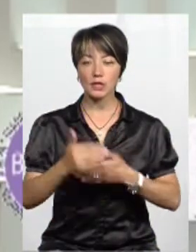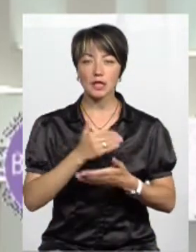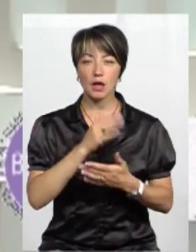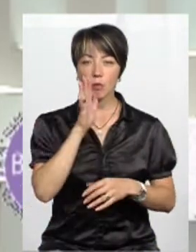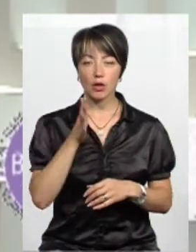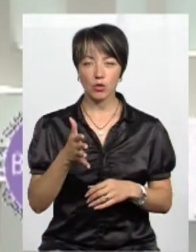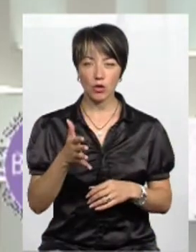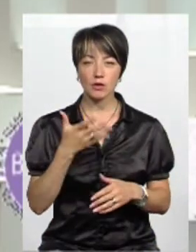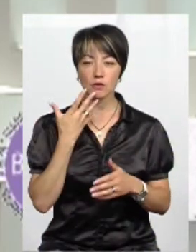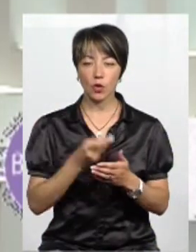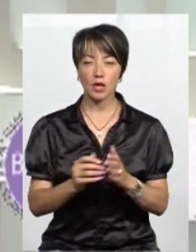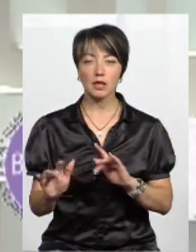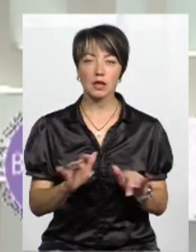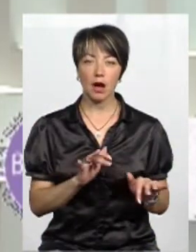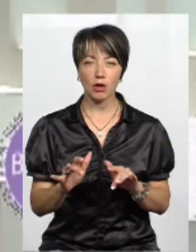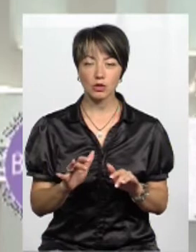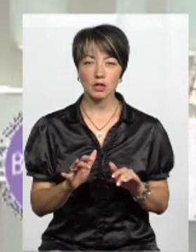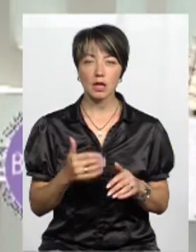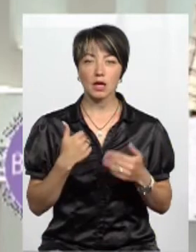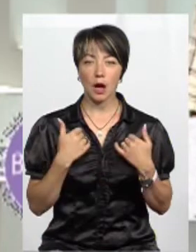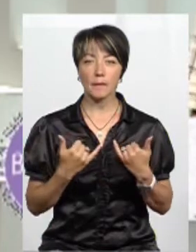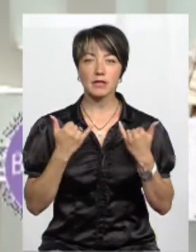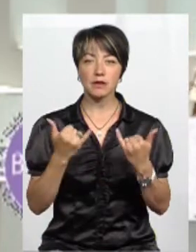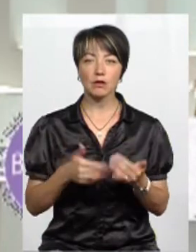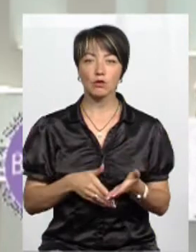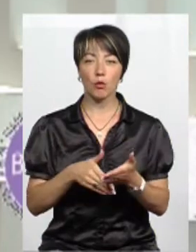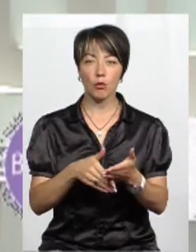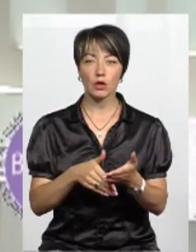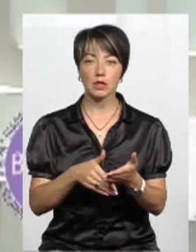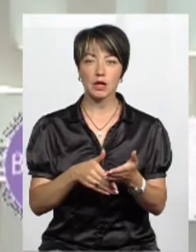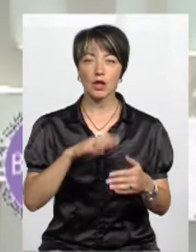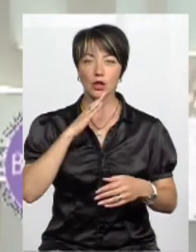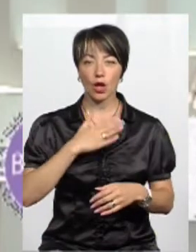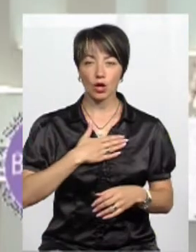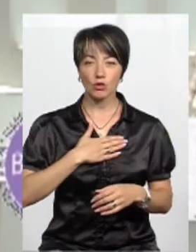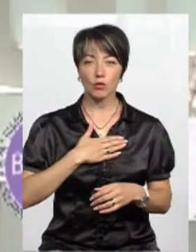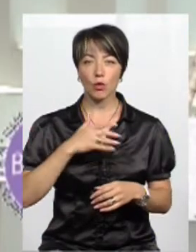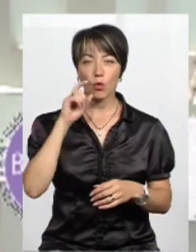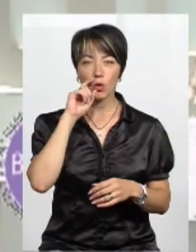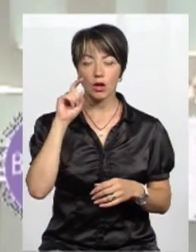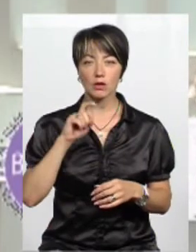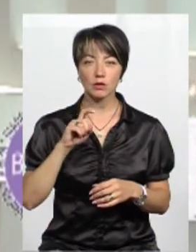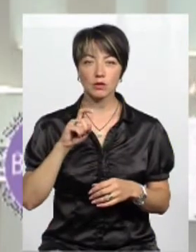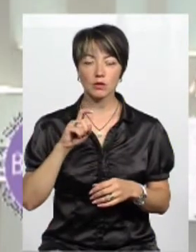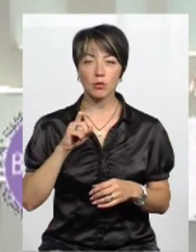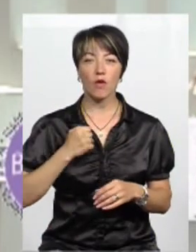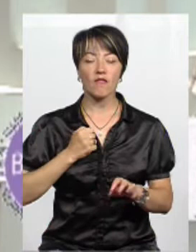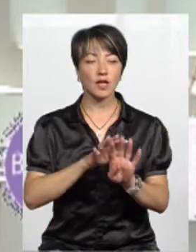років своєї діяльності я присвятив допомозі нашому українському